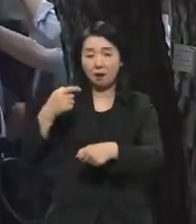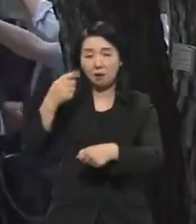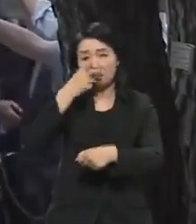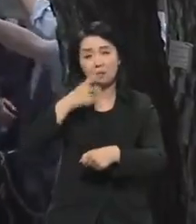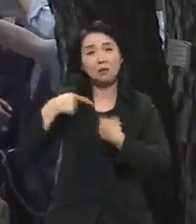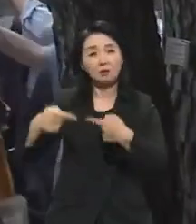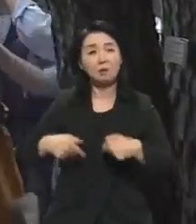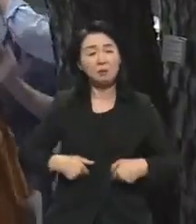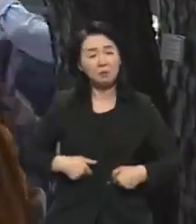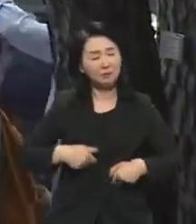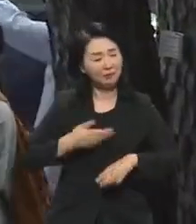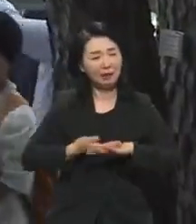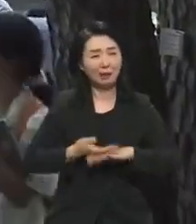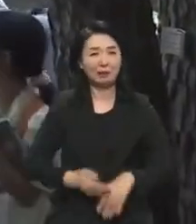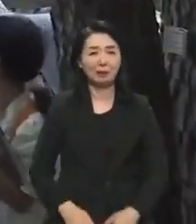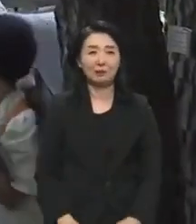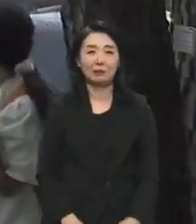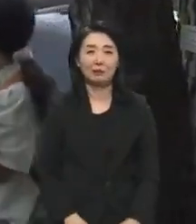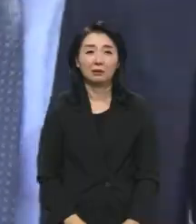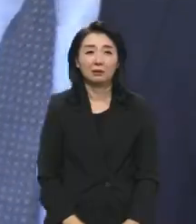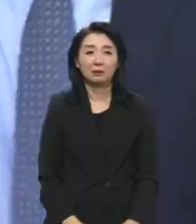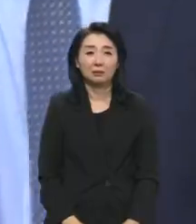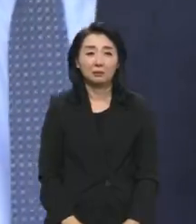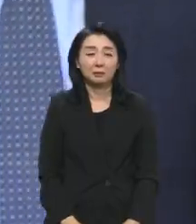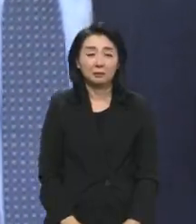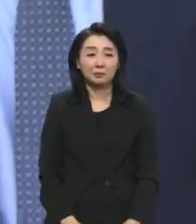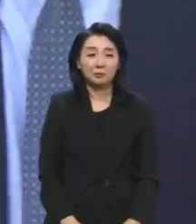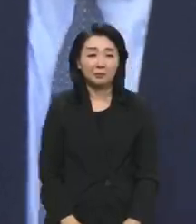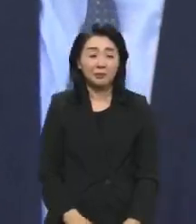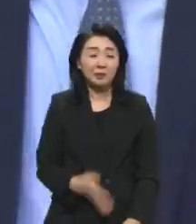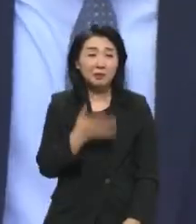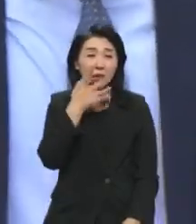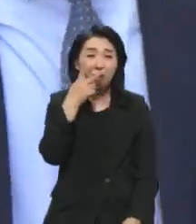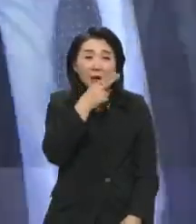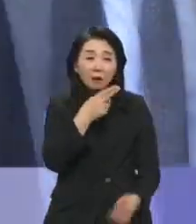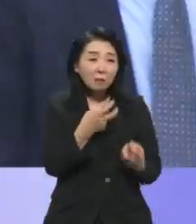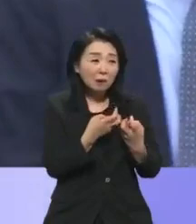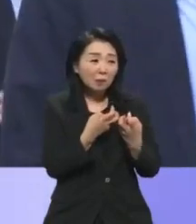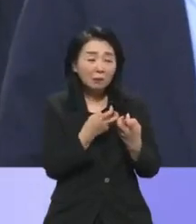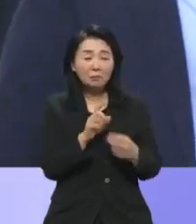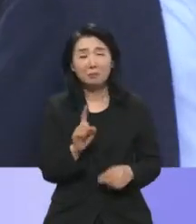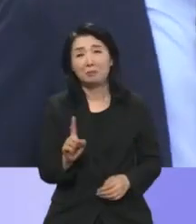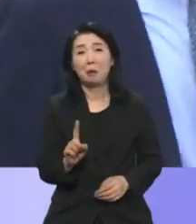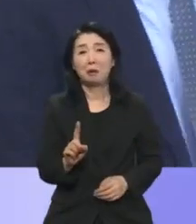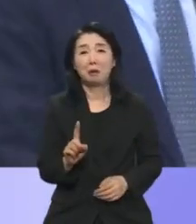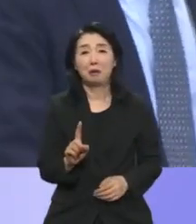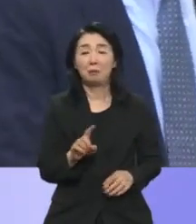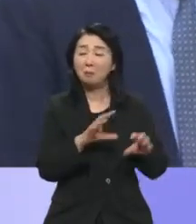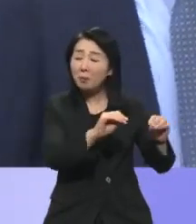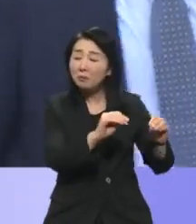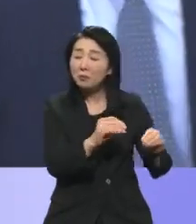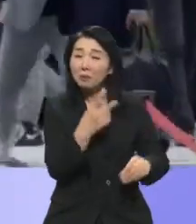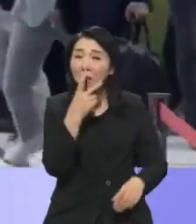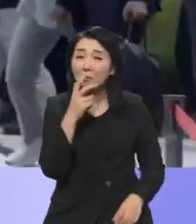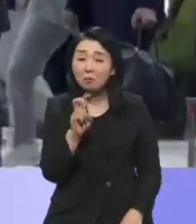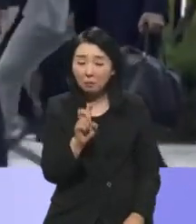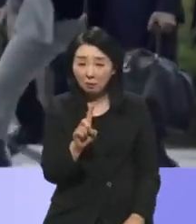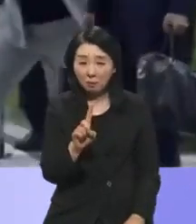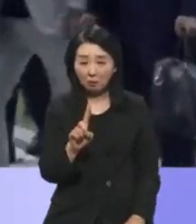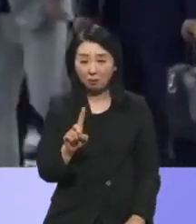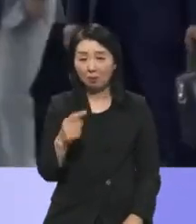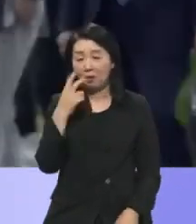전혀 다른 부분이에요 저는 출구 전략을 만든다면 검찰 수사 당당하게 받고 재판 판단 옳게 받은 다음에